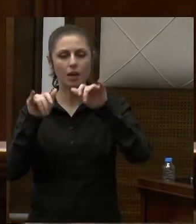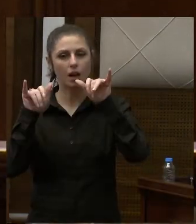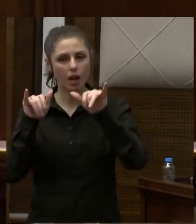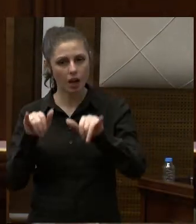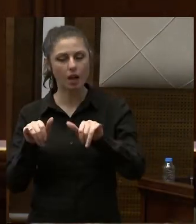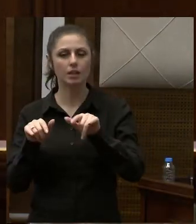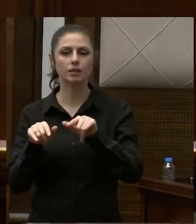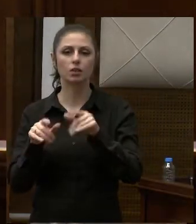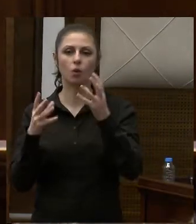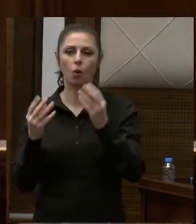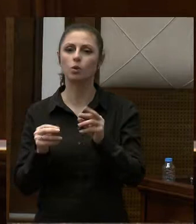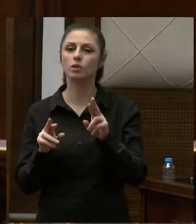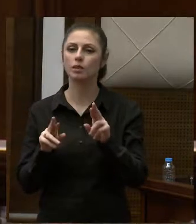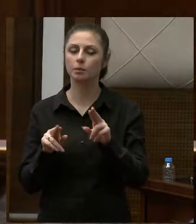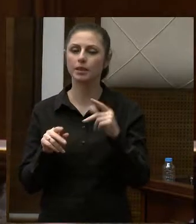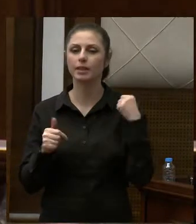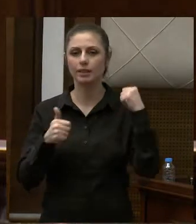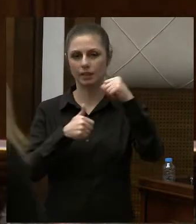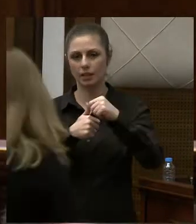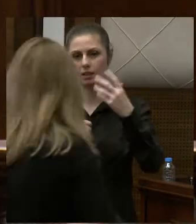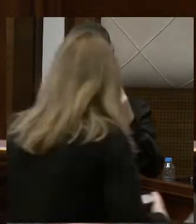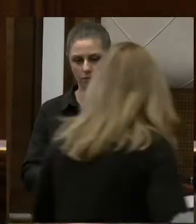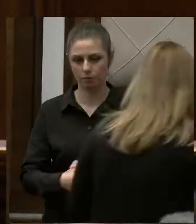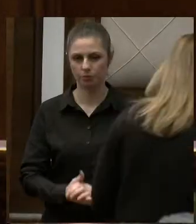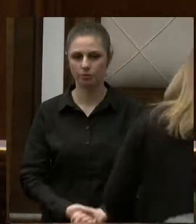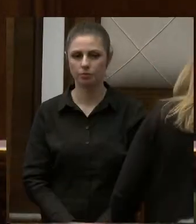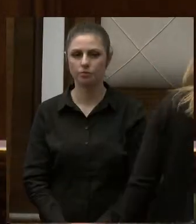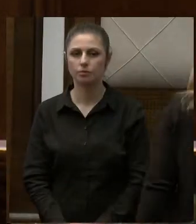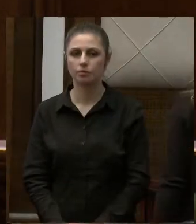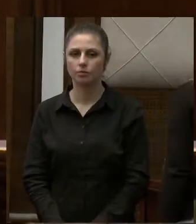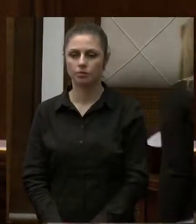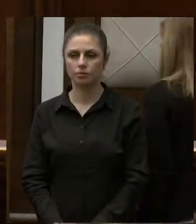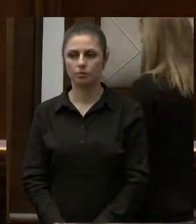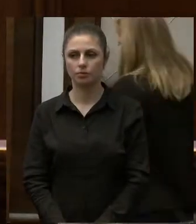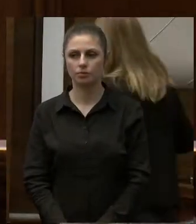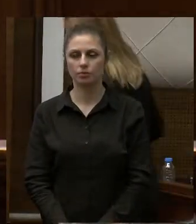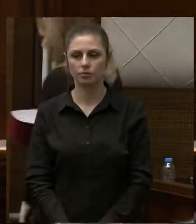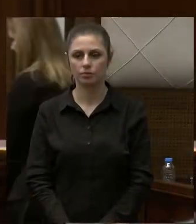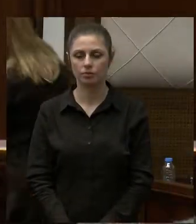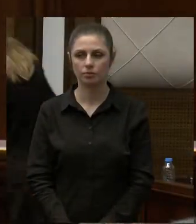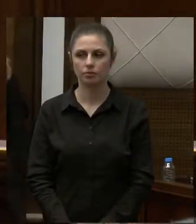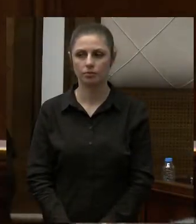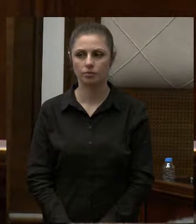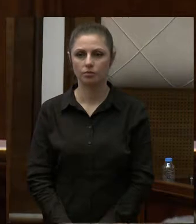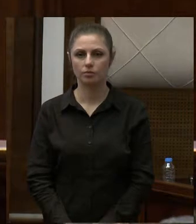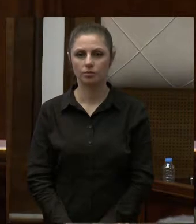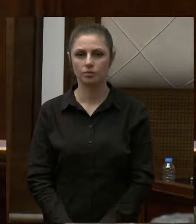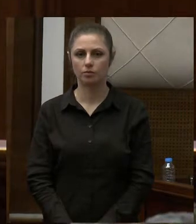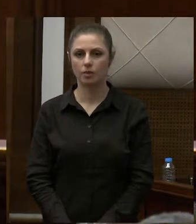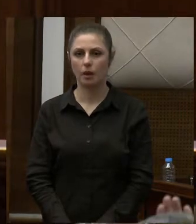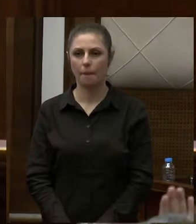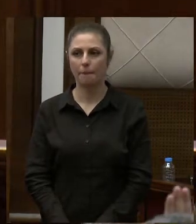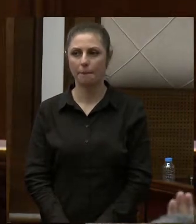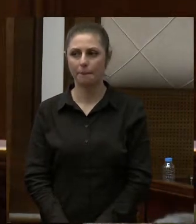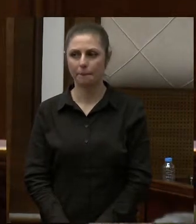önceki senede olduğu gibi tekrarlanması, 2018 bütçe yılında tekrarlanması hususudur. Oylarınıza sunuyorum. Kabul